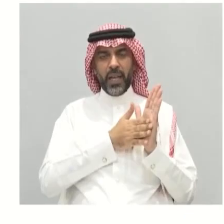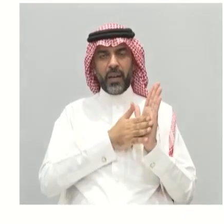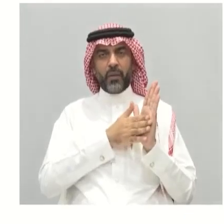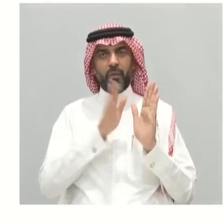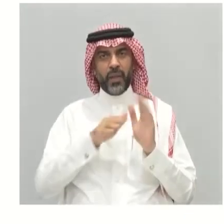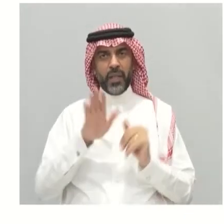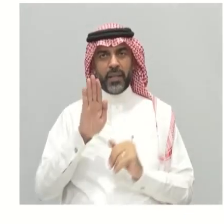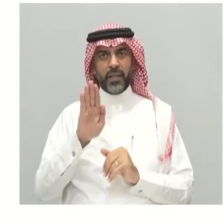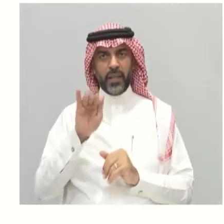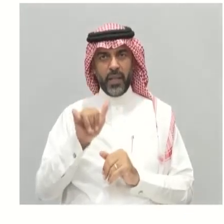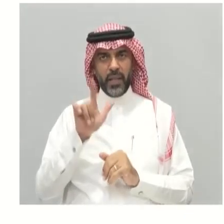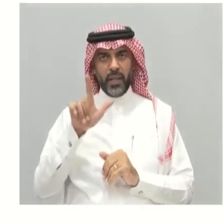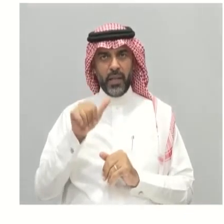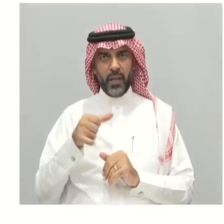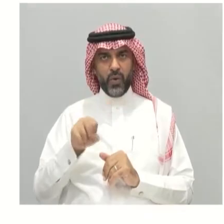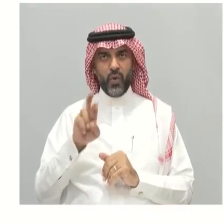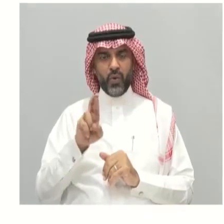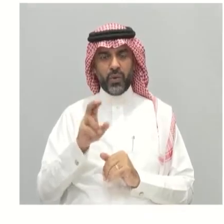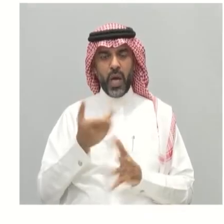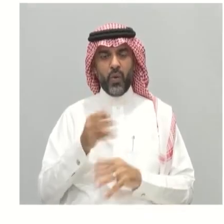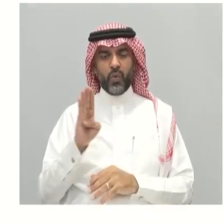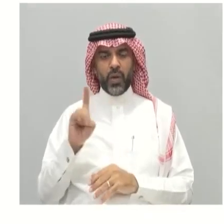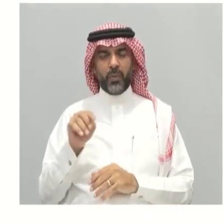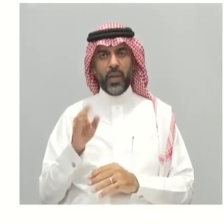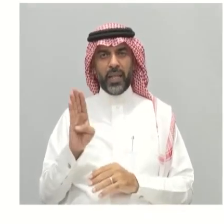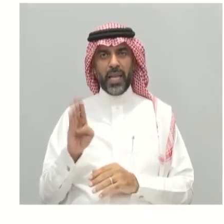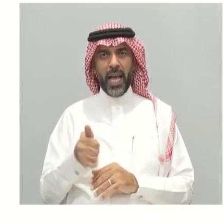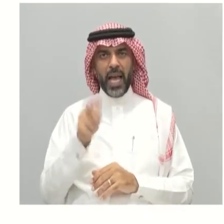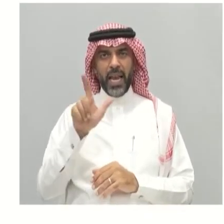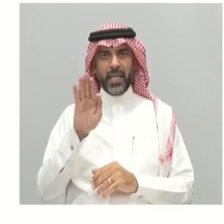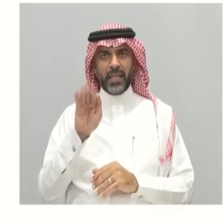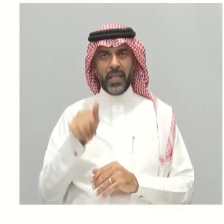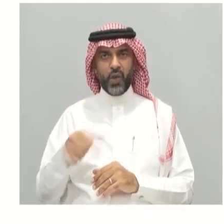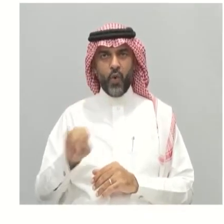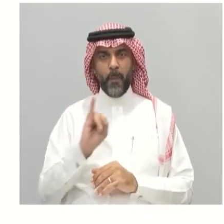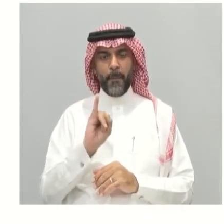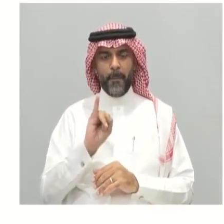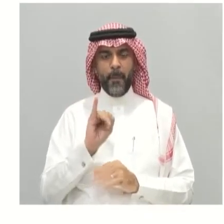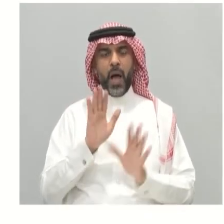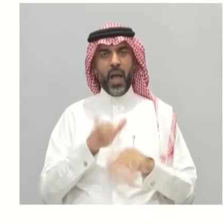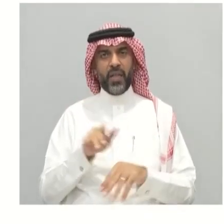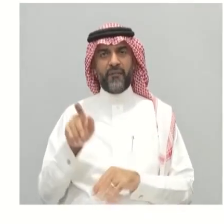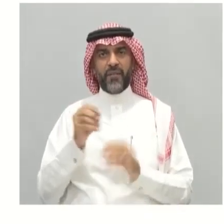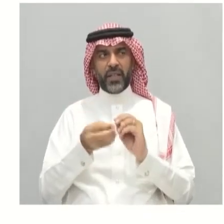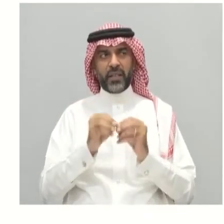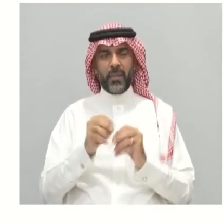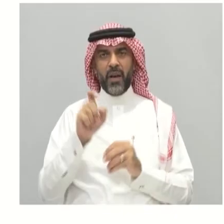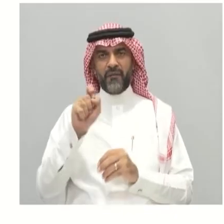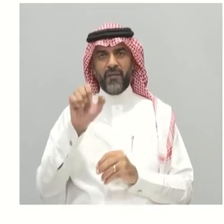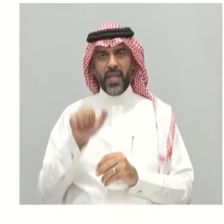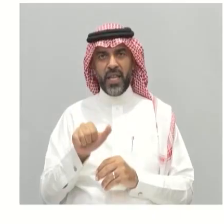مكون من ماده السيليلوز او كربونات الكالسيوم وايضا تمتلك صبغه